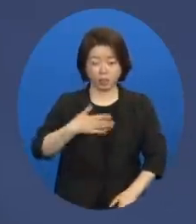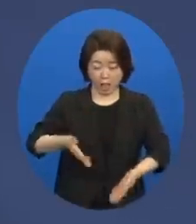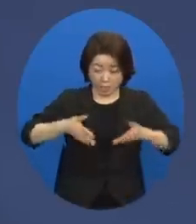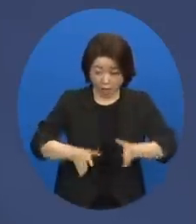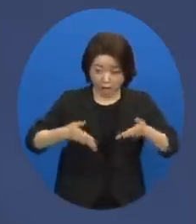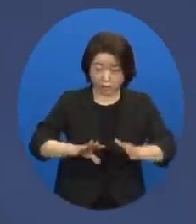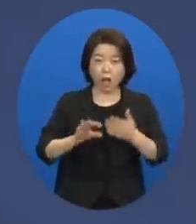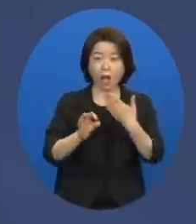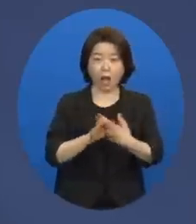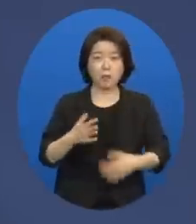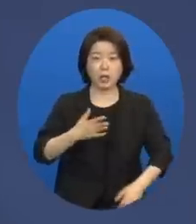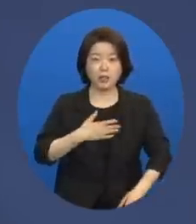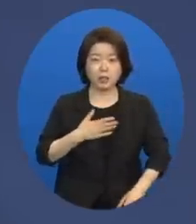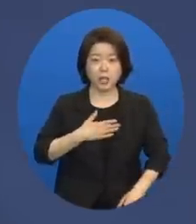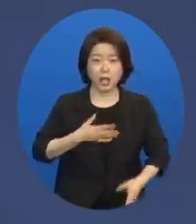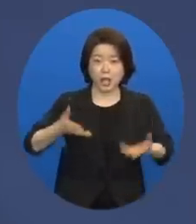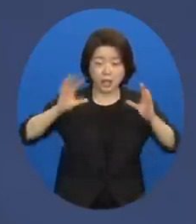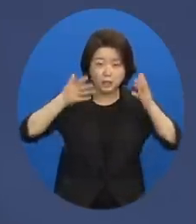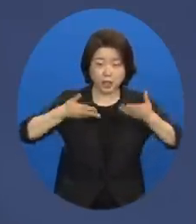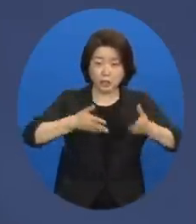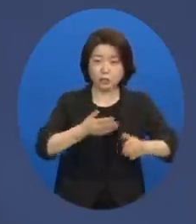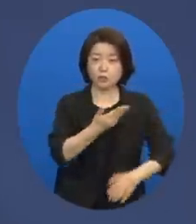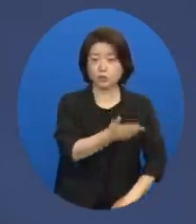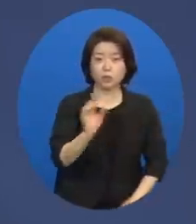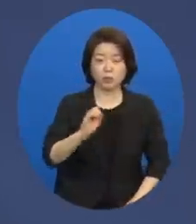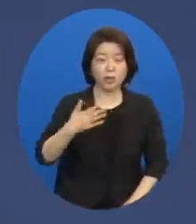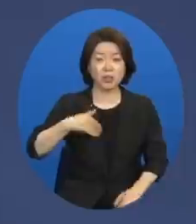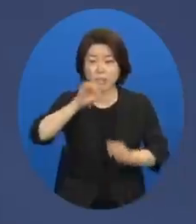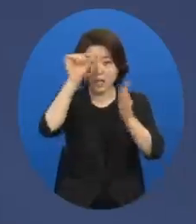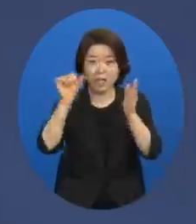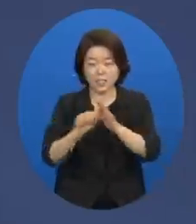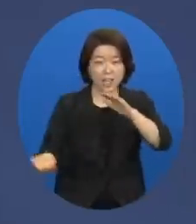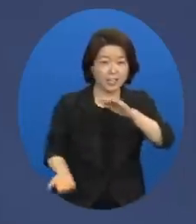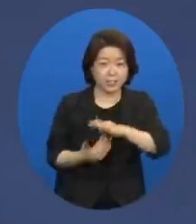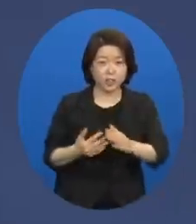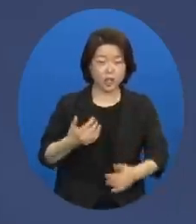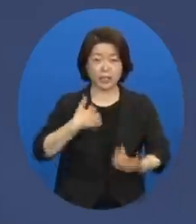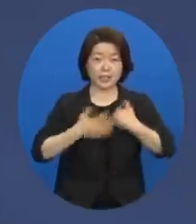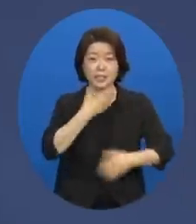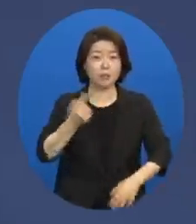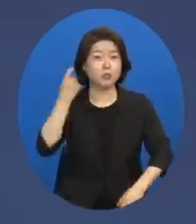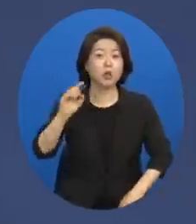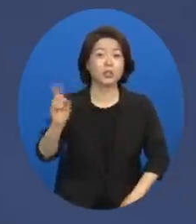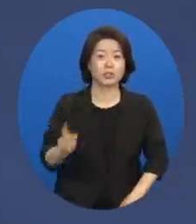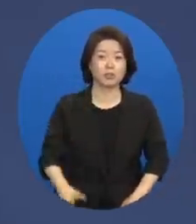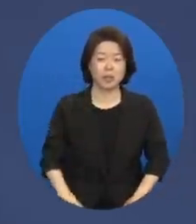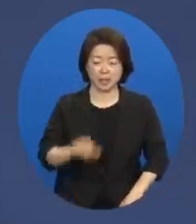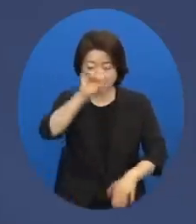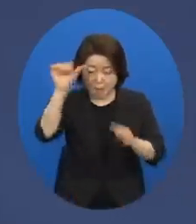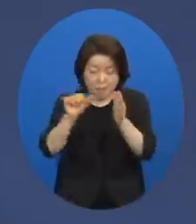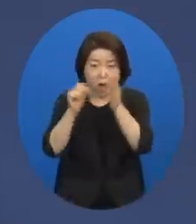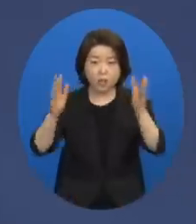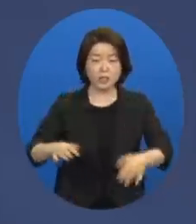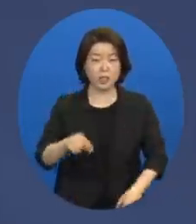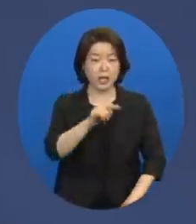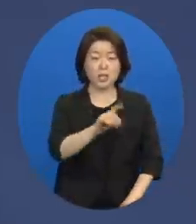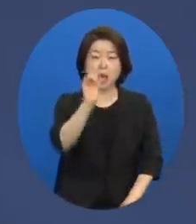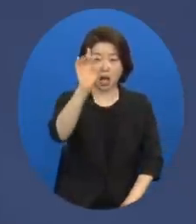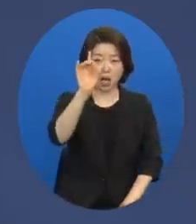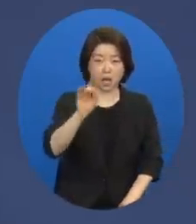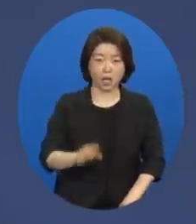쪽쪽 내가 내 자식한테 줄 수 있는 게 내 인생의 최대 최고의 기쁜 소식이 내 평생에 이거밖에